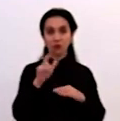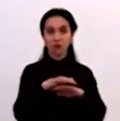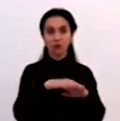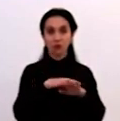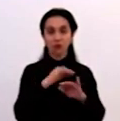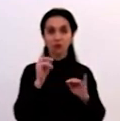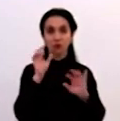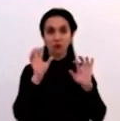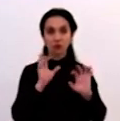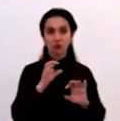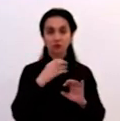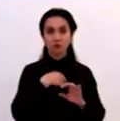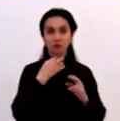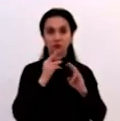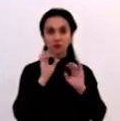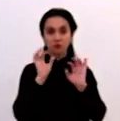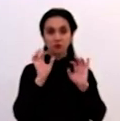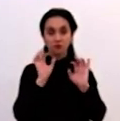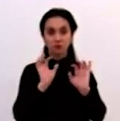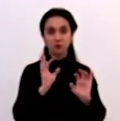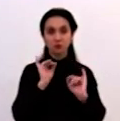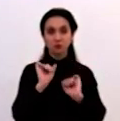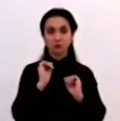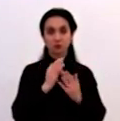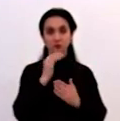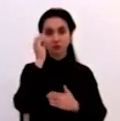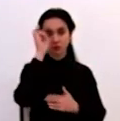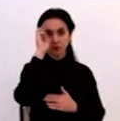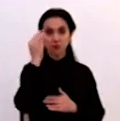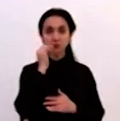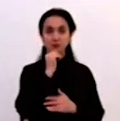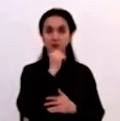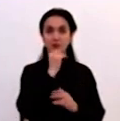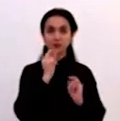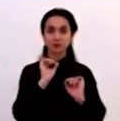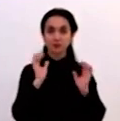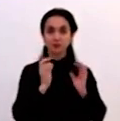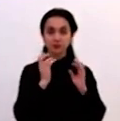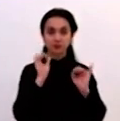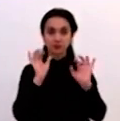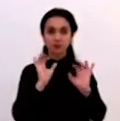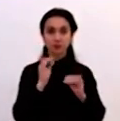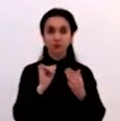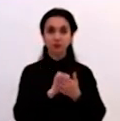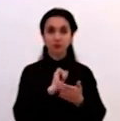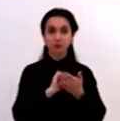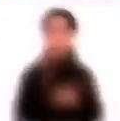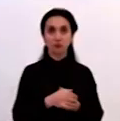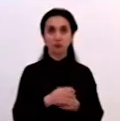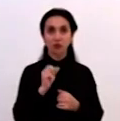fuqarolarning konstitutsiyaviy huquqlarini himoyalash, davlat sirlarini saqlash, qonunchilikka asosan